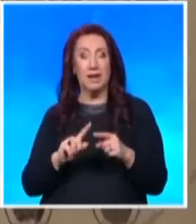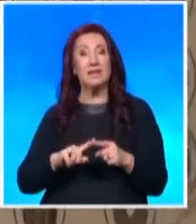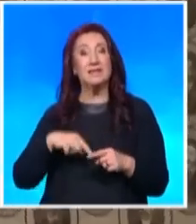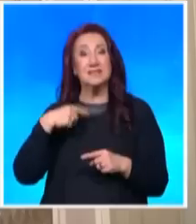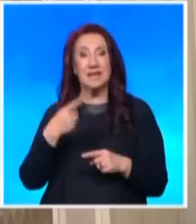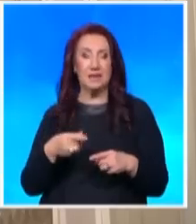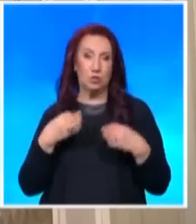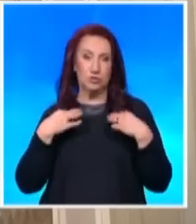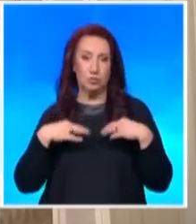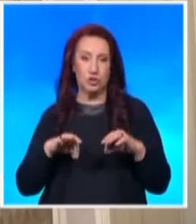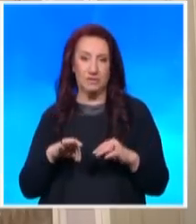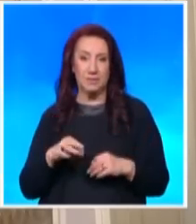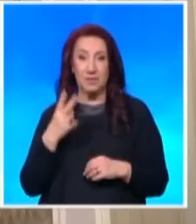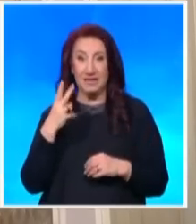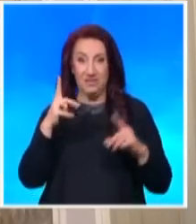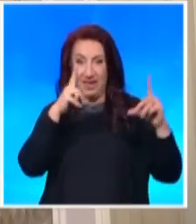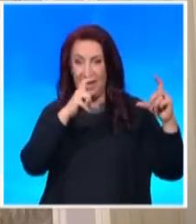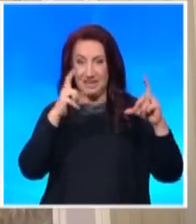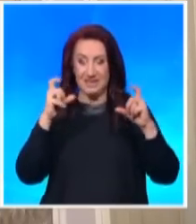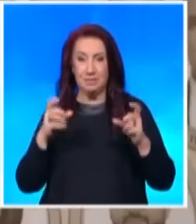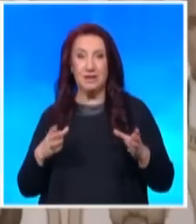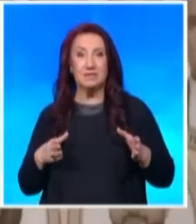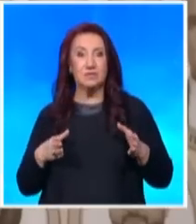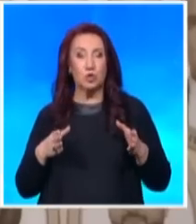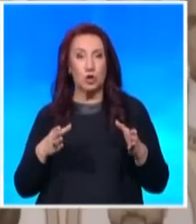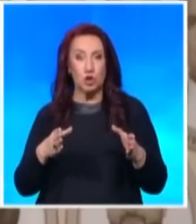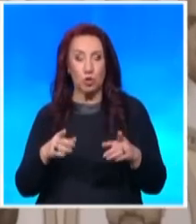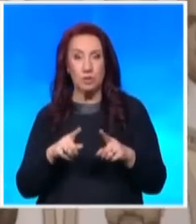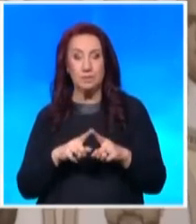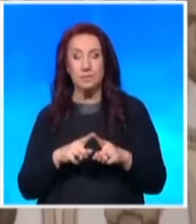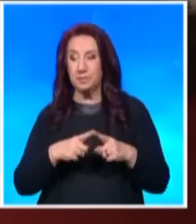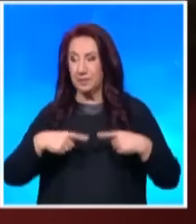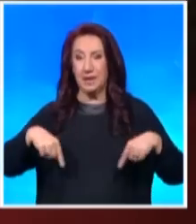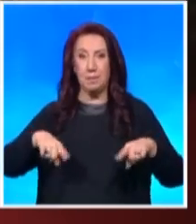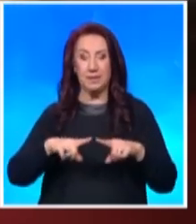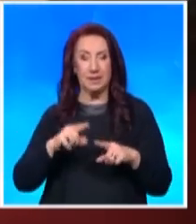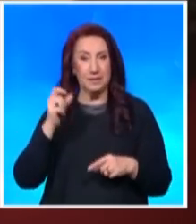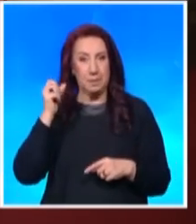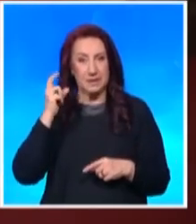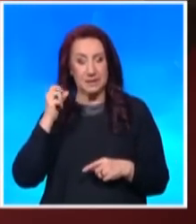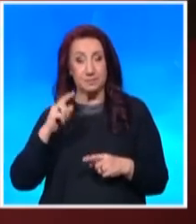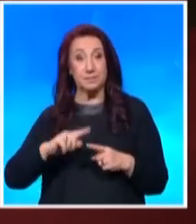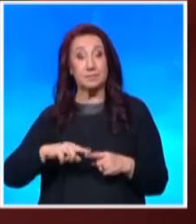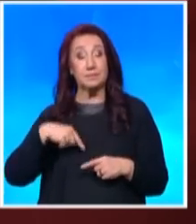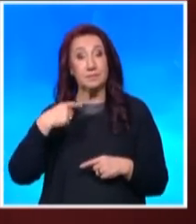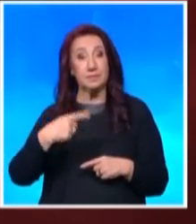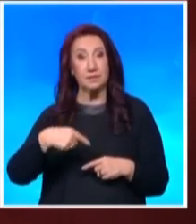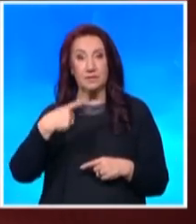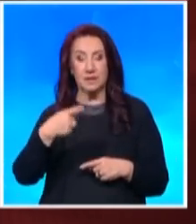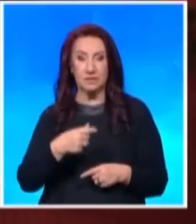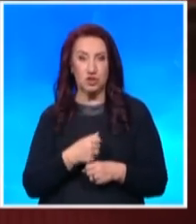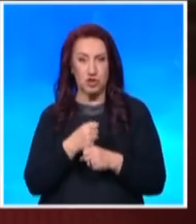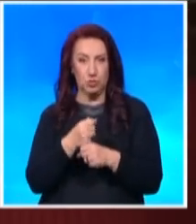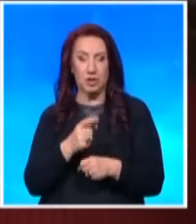освобождението. Двете снимки се намират в кулуара с кабинета на председателя. Всеки следващ депутат, който стъпи в сградата